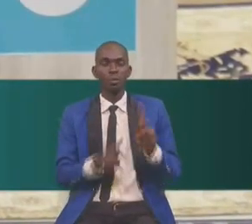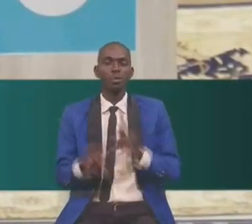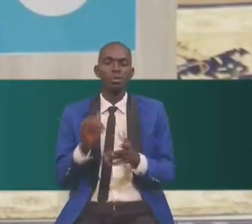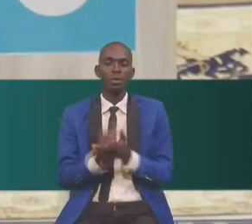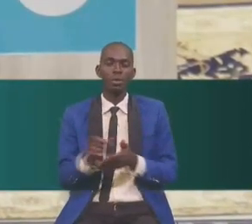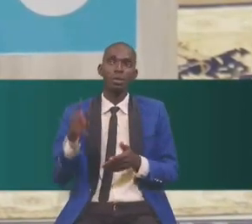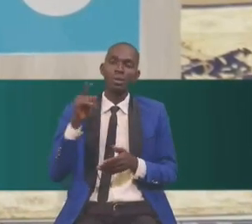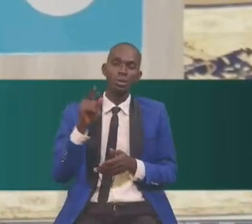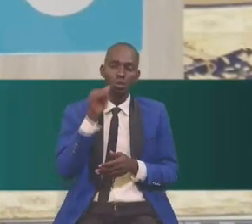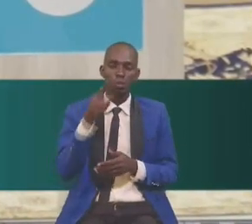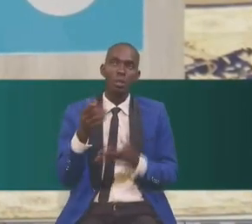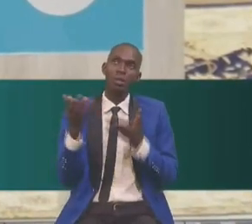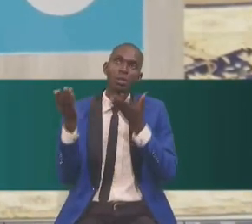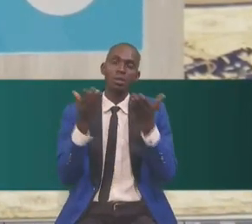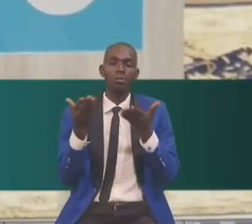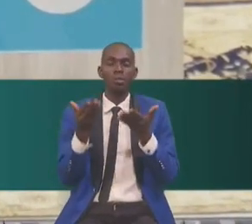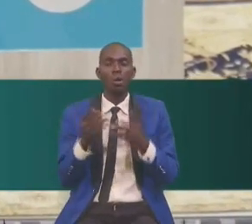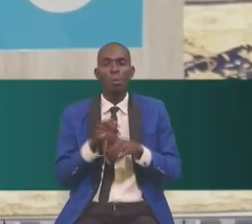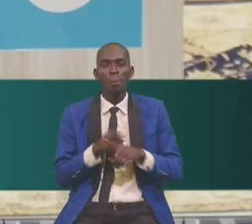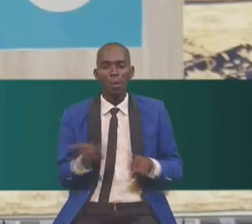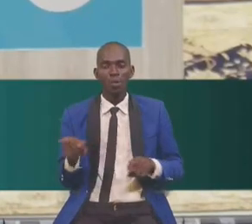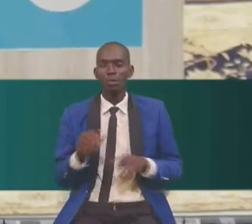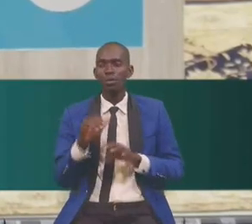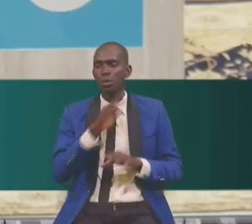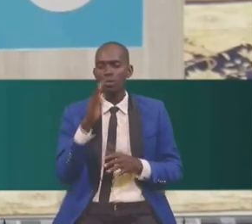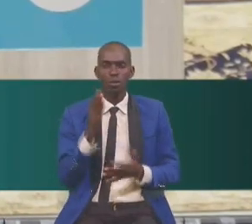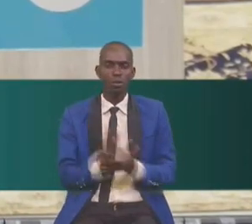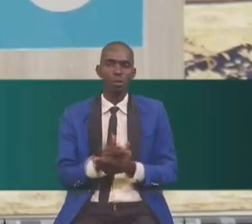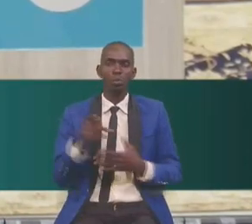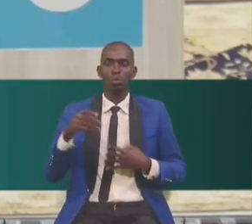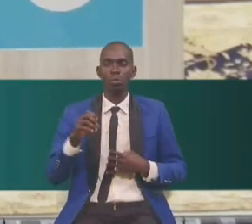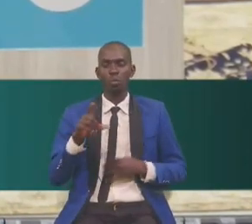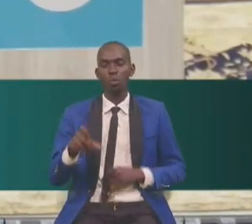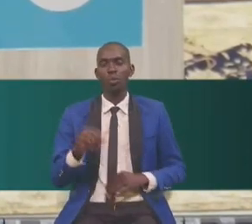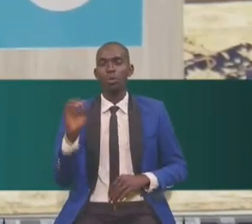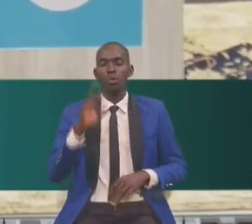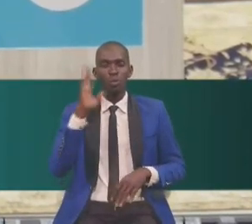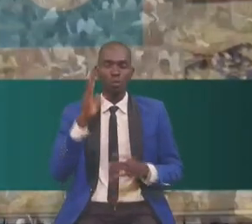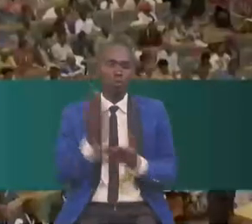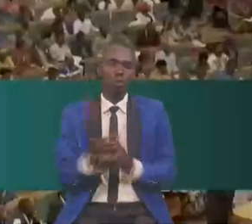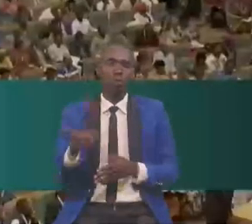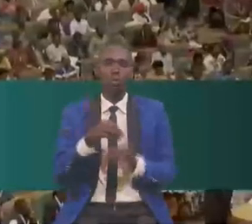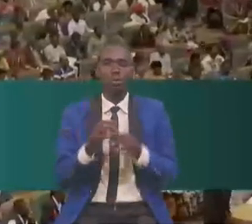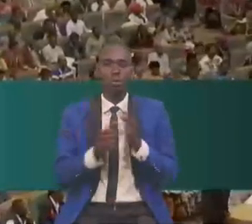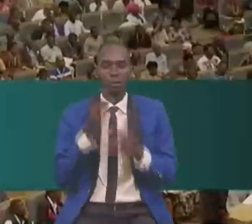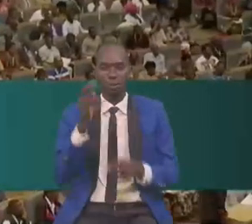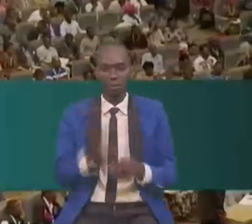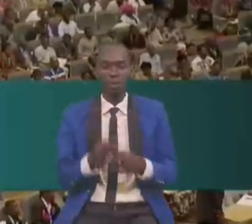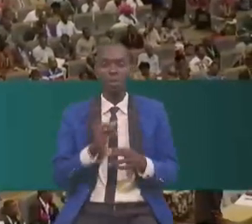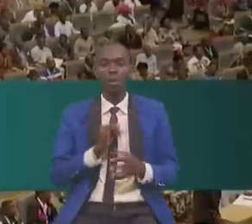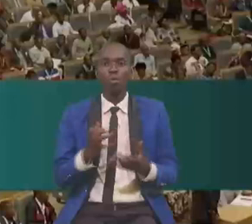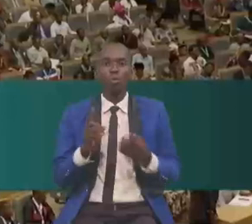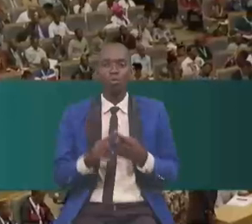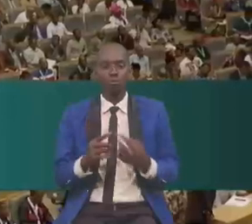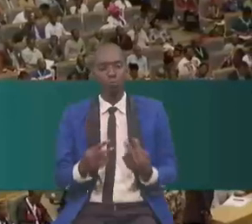servait. Mais ils n'ont pas empêché Paul. Rien ne pourra t'arrêter. Je veux que tu regardes en